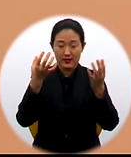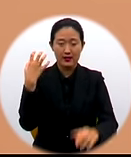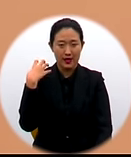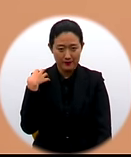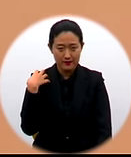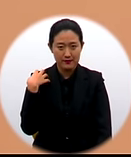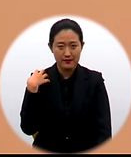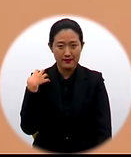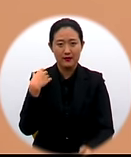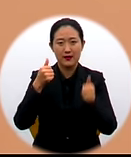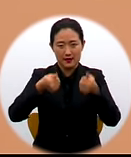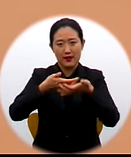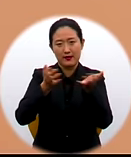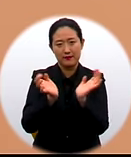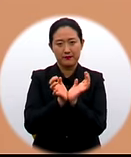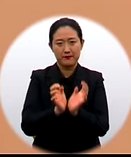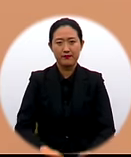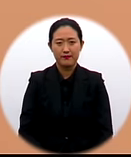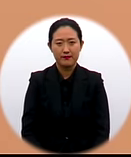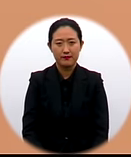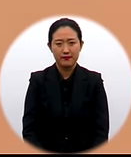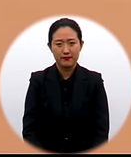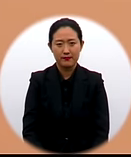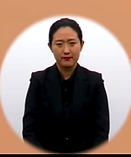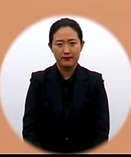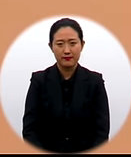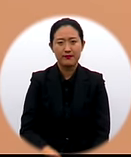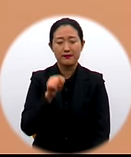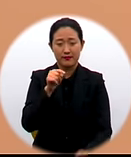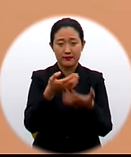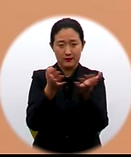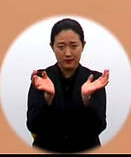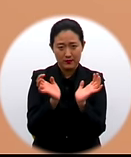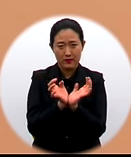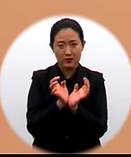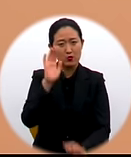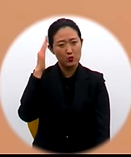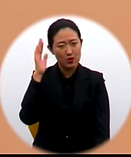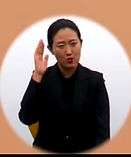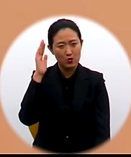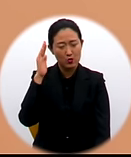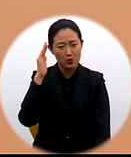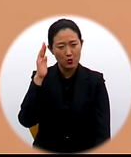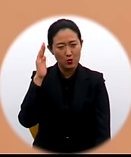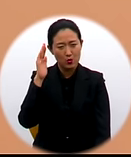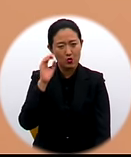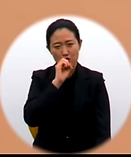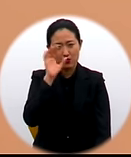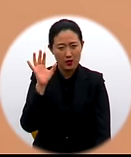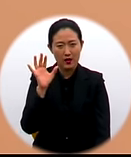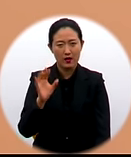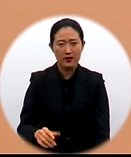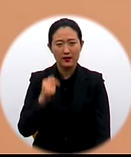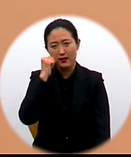생겨나기 시작한 거죠. 이 피플케어 팀은 최근까지 대세입니다. 여전히 IT 기업들, 빅테크 기업들은